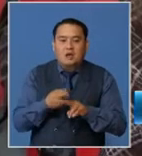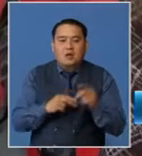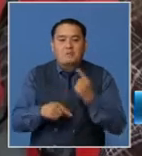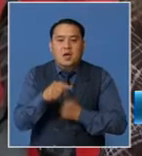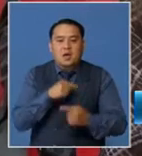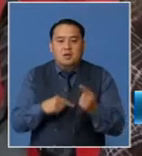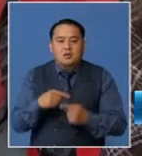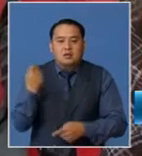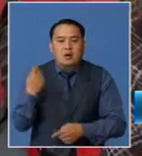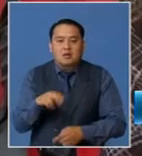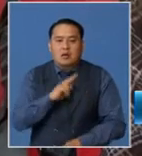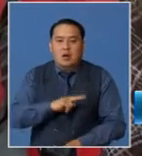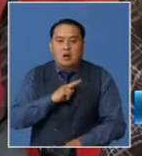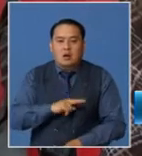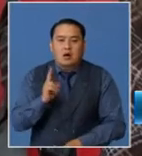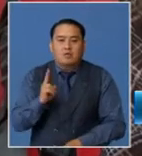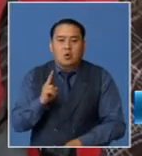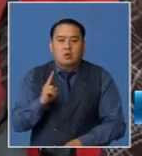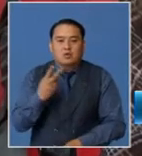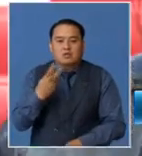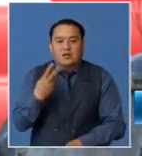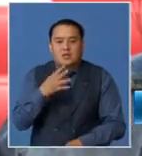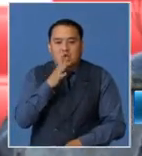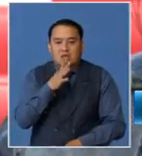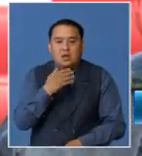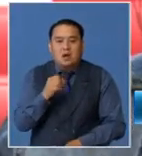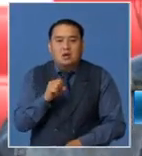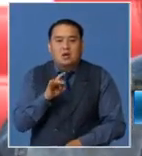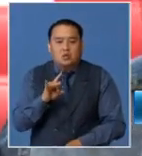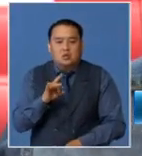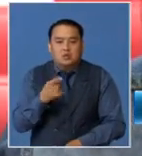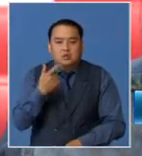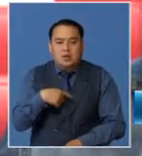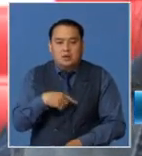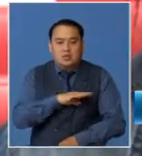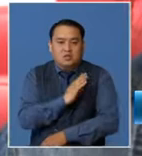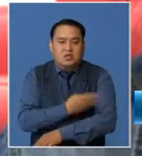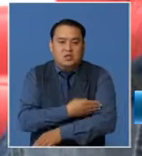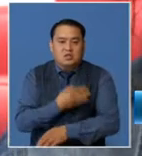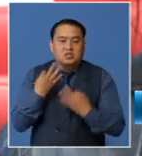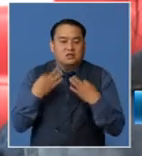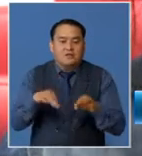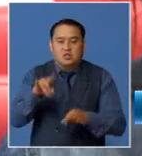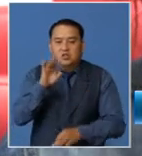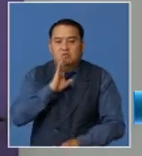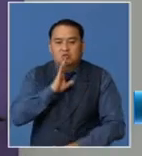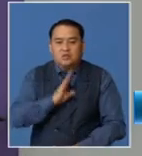бизнесвумен никогда не работала на кого-то. Уже 20 лет, как Айнур Сабржанова, сильная и независимая девушка.